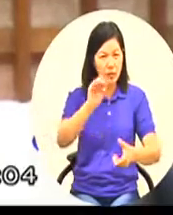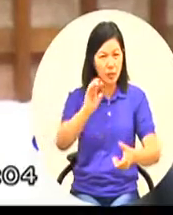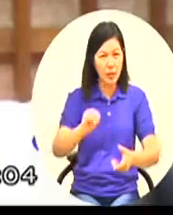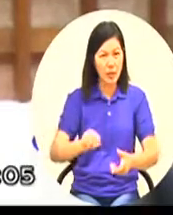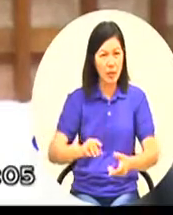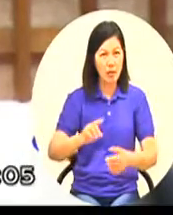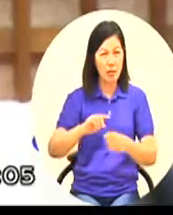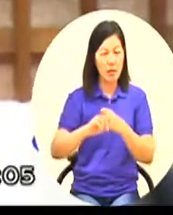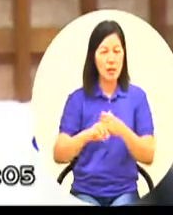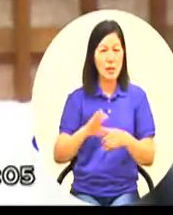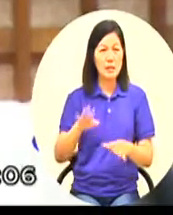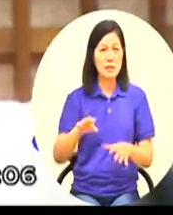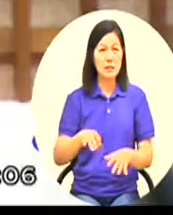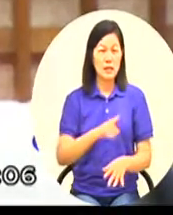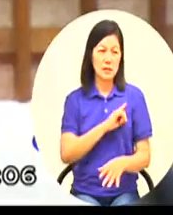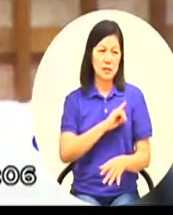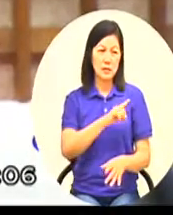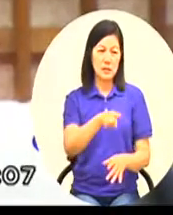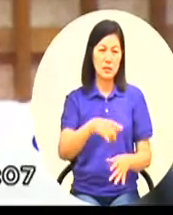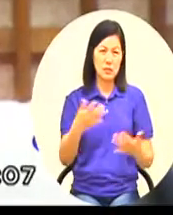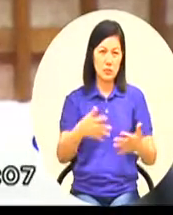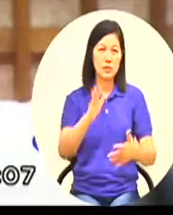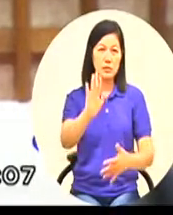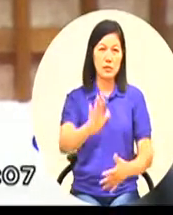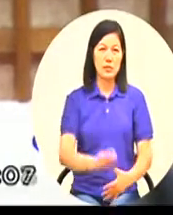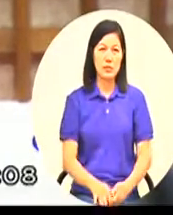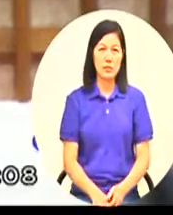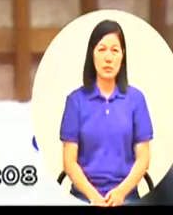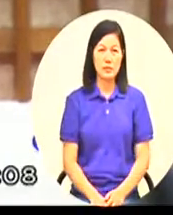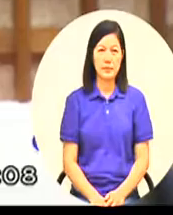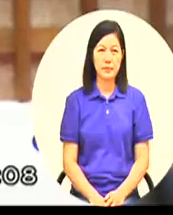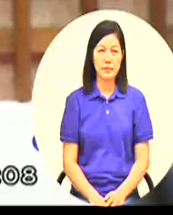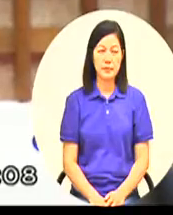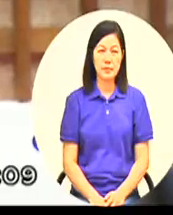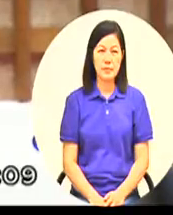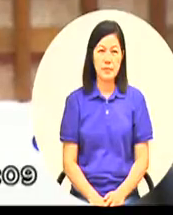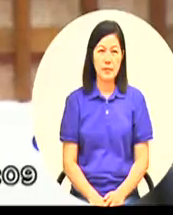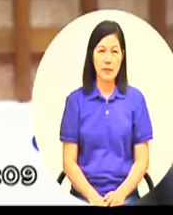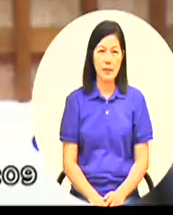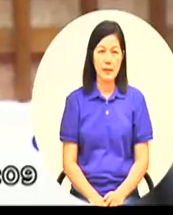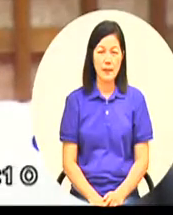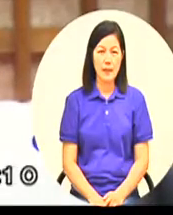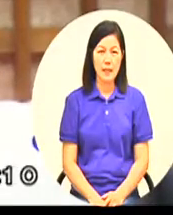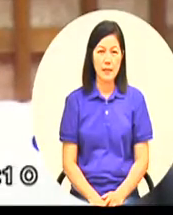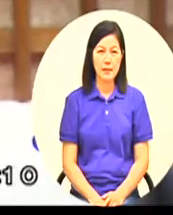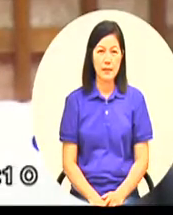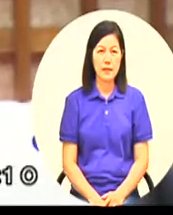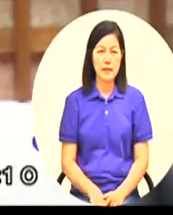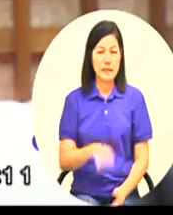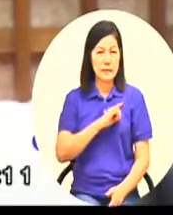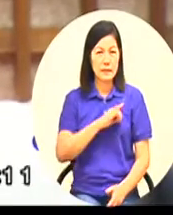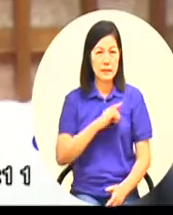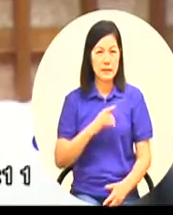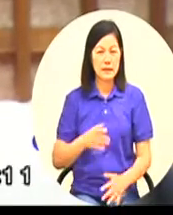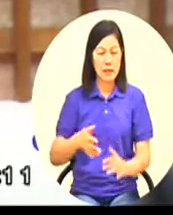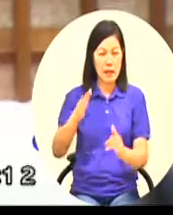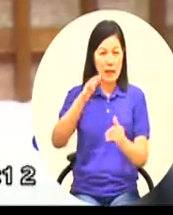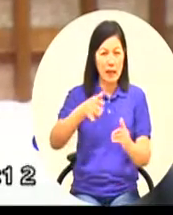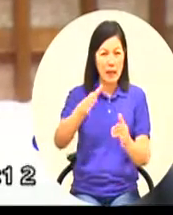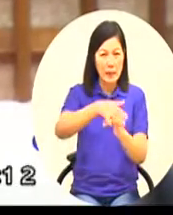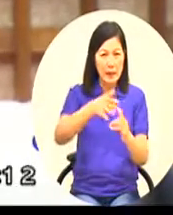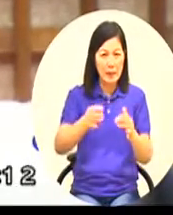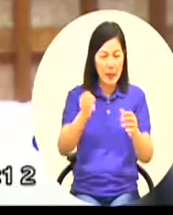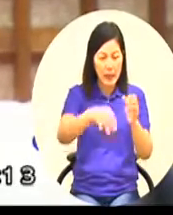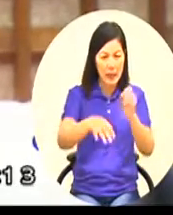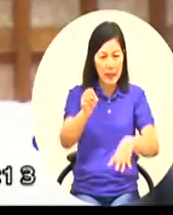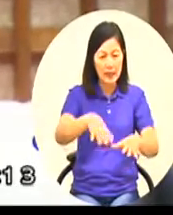啊！你现在连你市政府都有问题，你现在都要把你的所谓的我们的掩埋场开挖之后